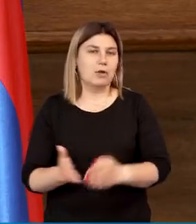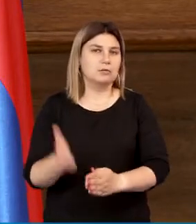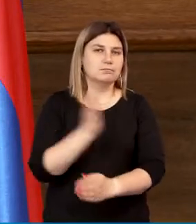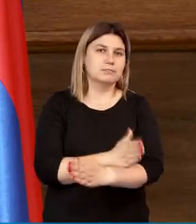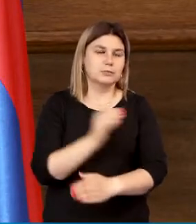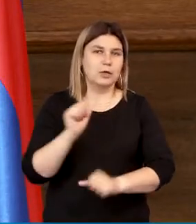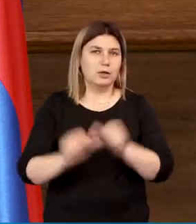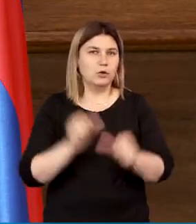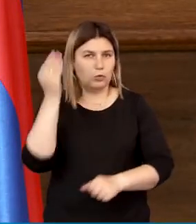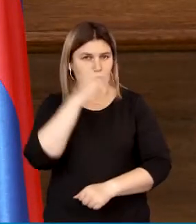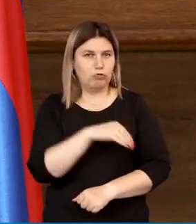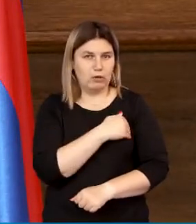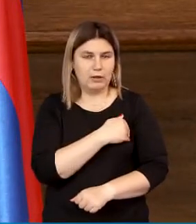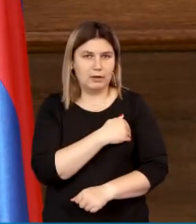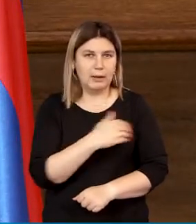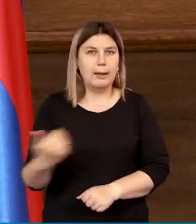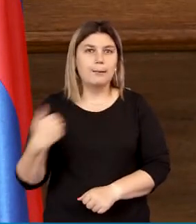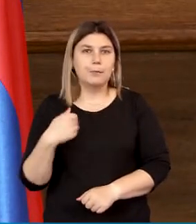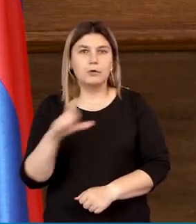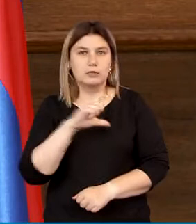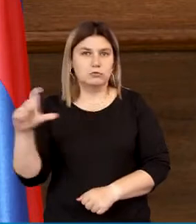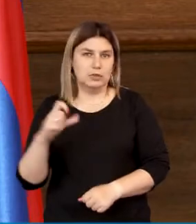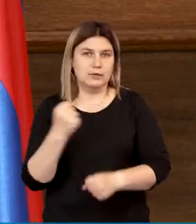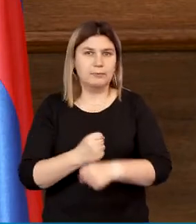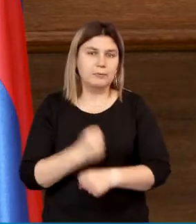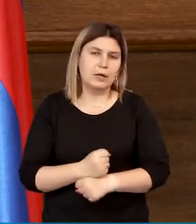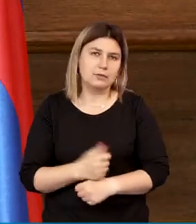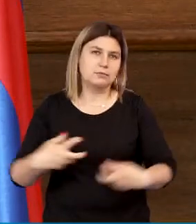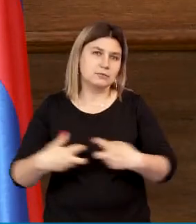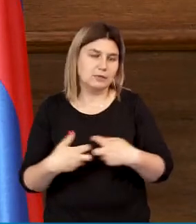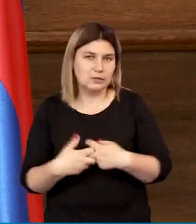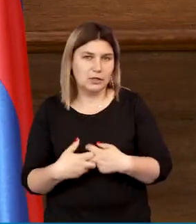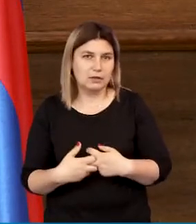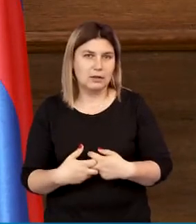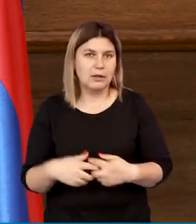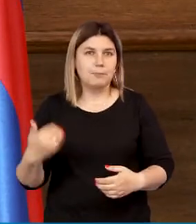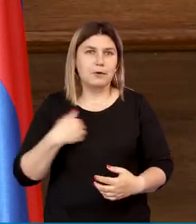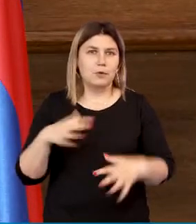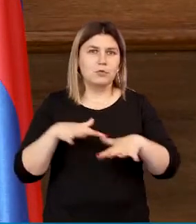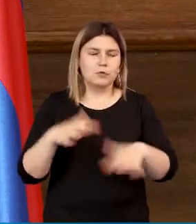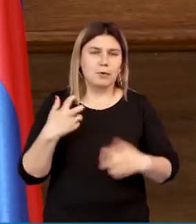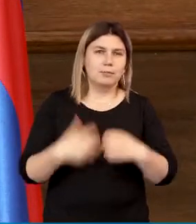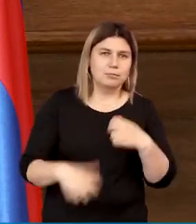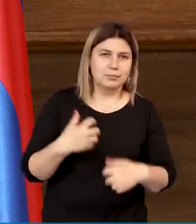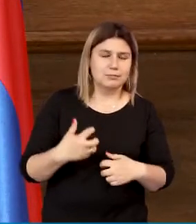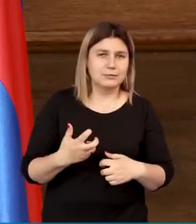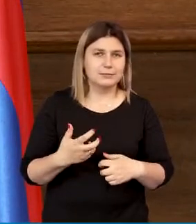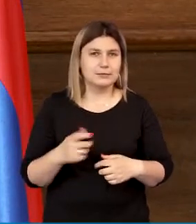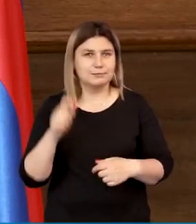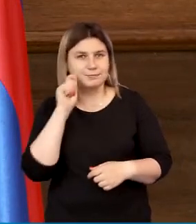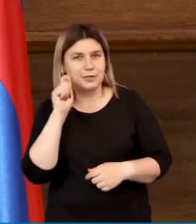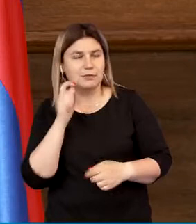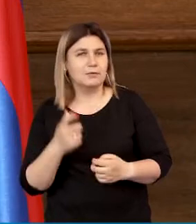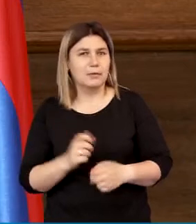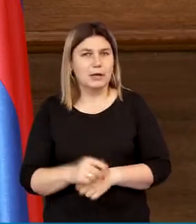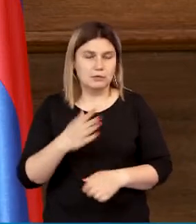roku szkolnego były czasem pracy zdalnej, niosło to wiele problemów i kłopotów. Ten czas